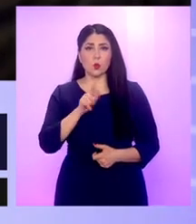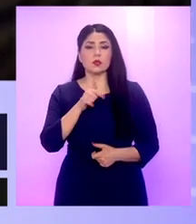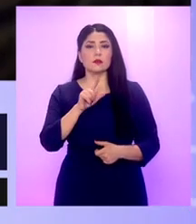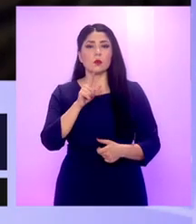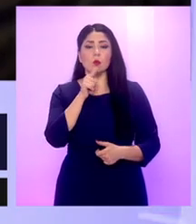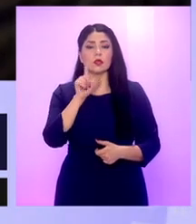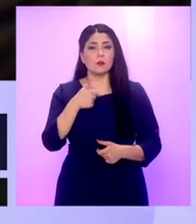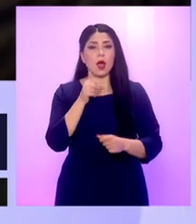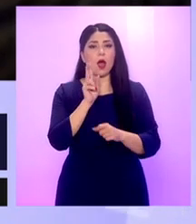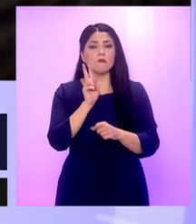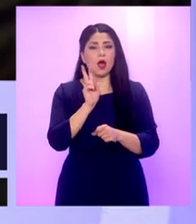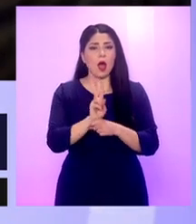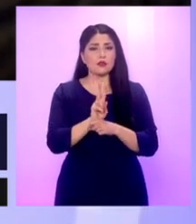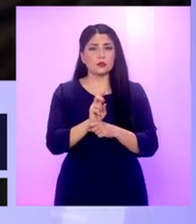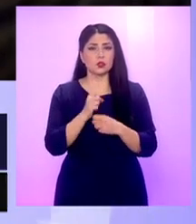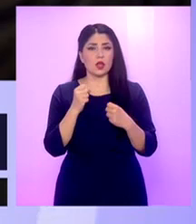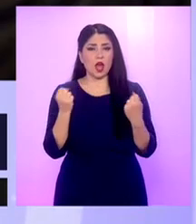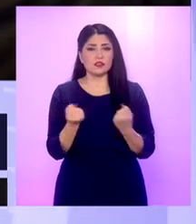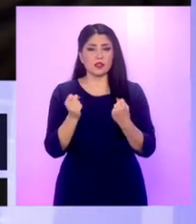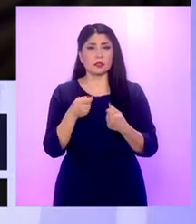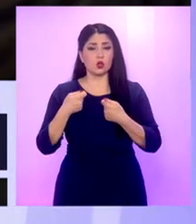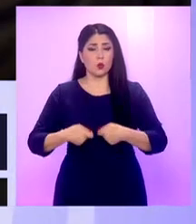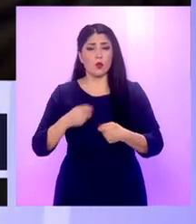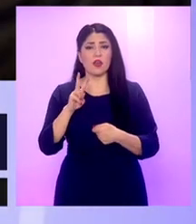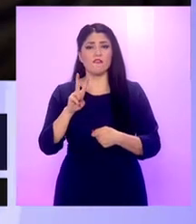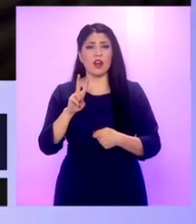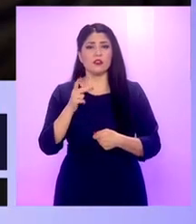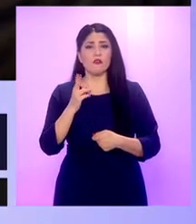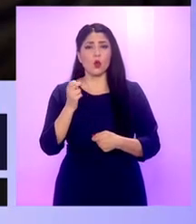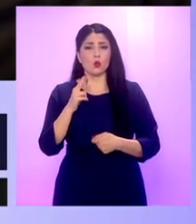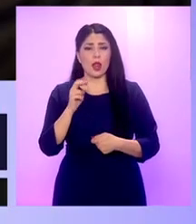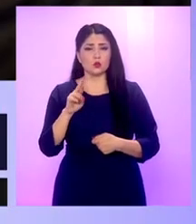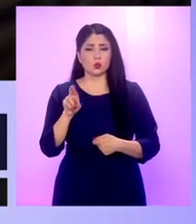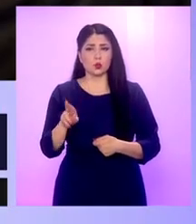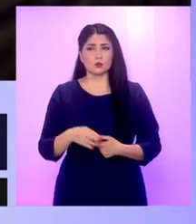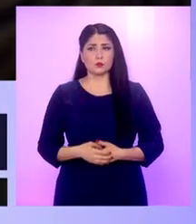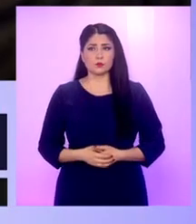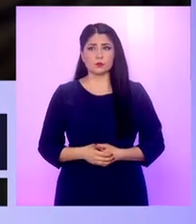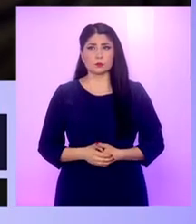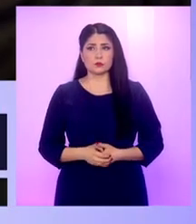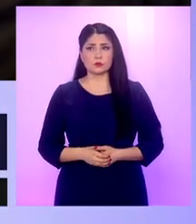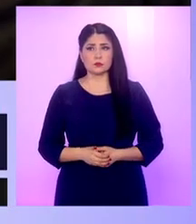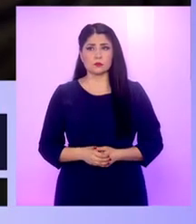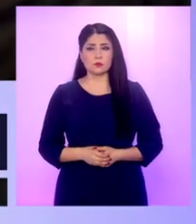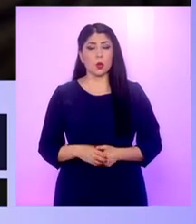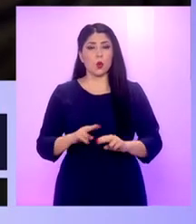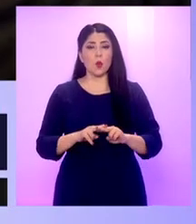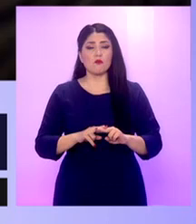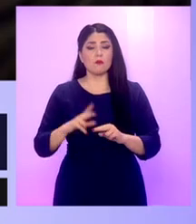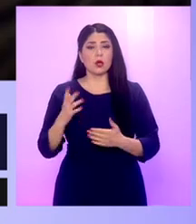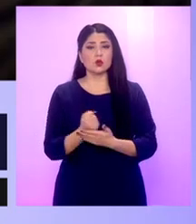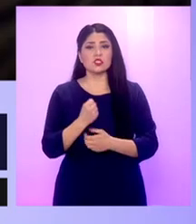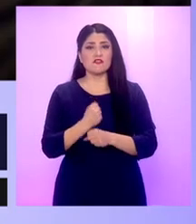concentrată activitatea domnului Voiculescu. Cum să reușim să facem față